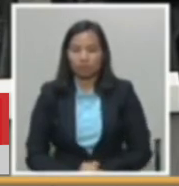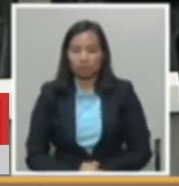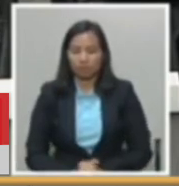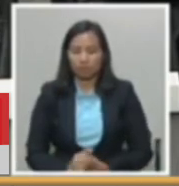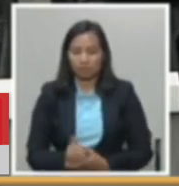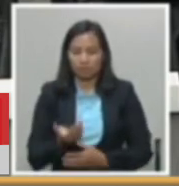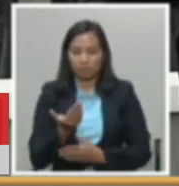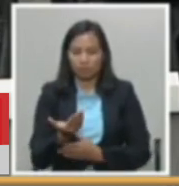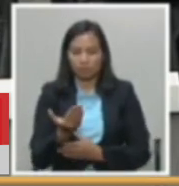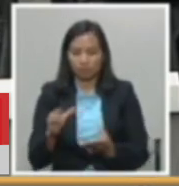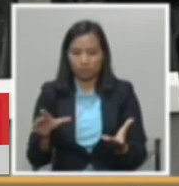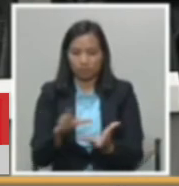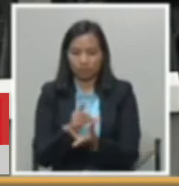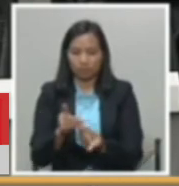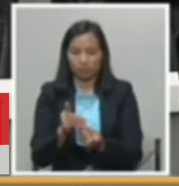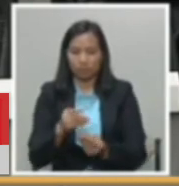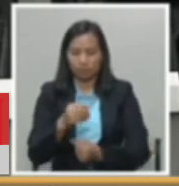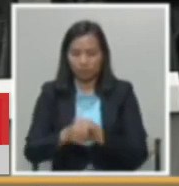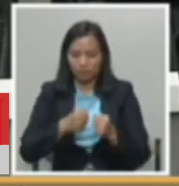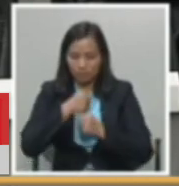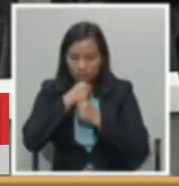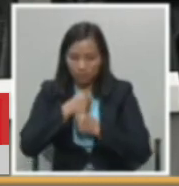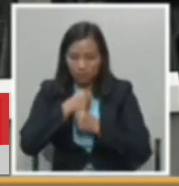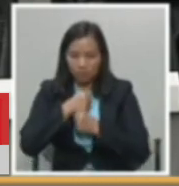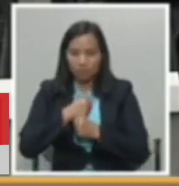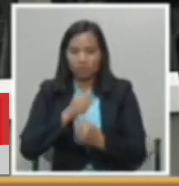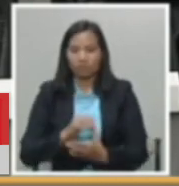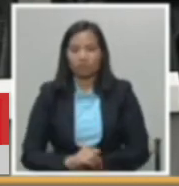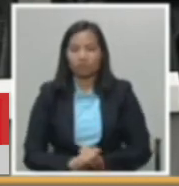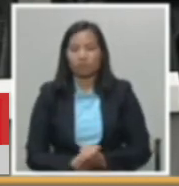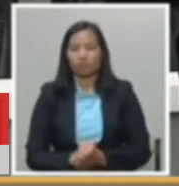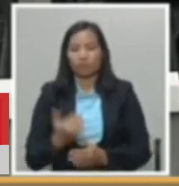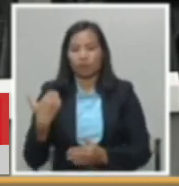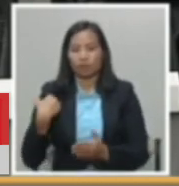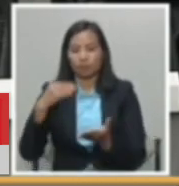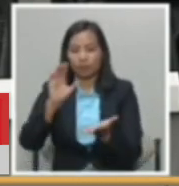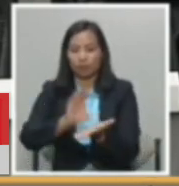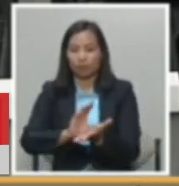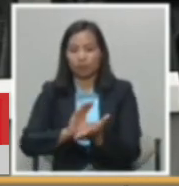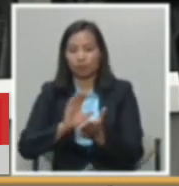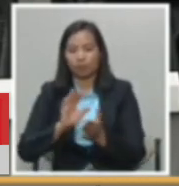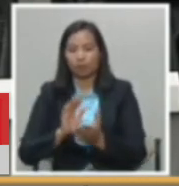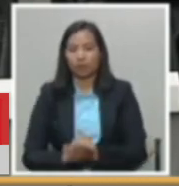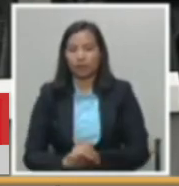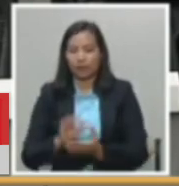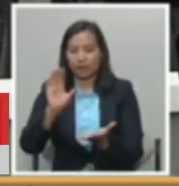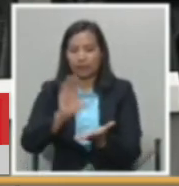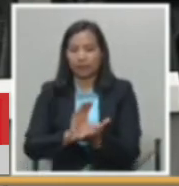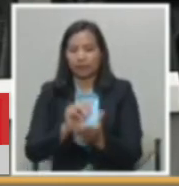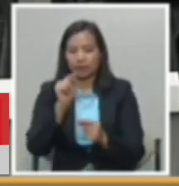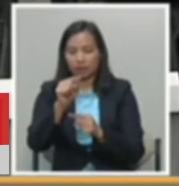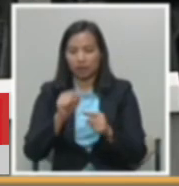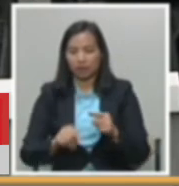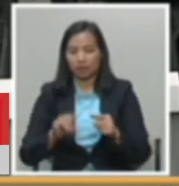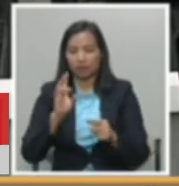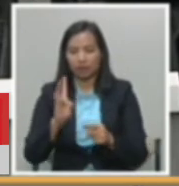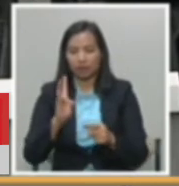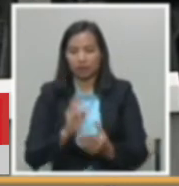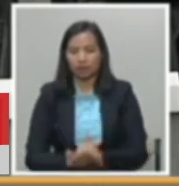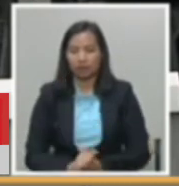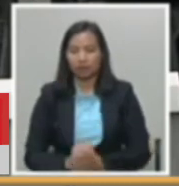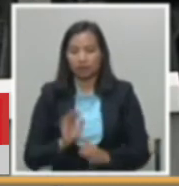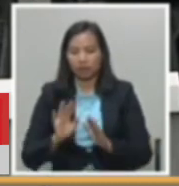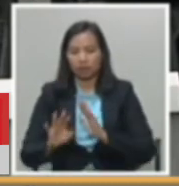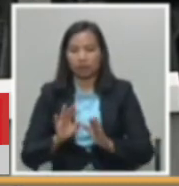ที่สังคมผู้สูงวัยในหัวข้อ11มีงบประมาณยอดใหญ่เนี่ย 7% คือประม